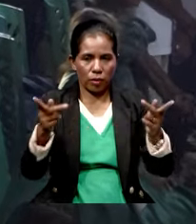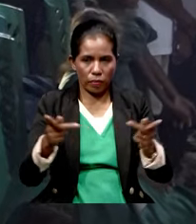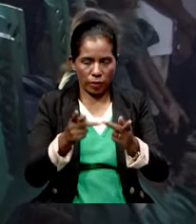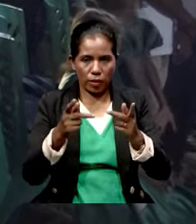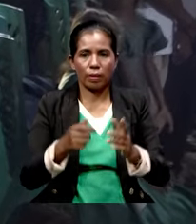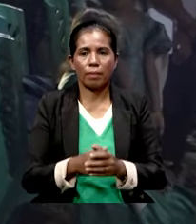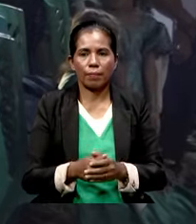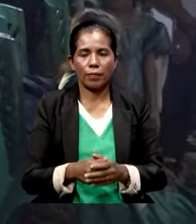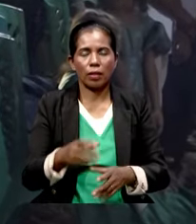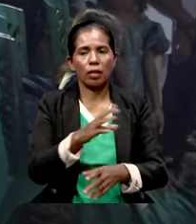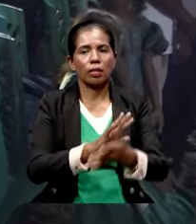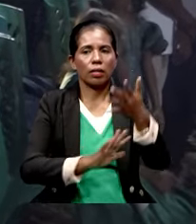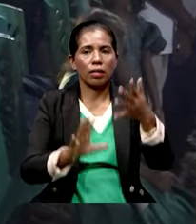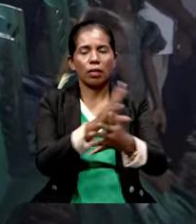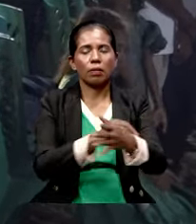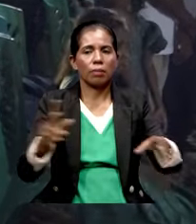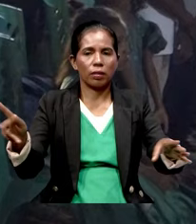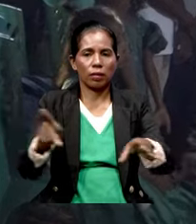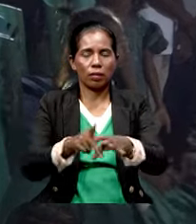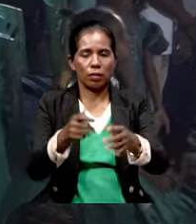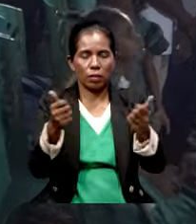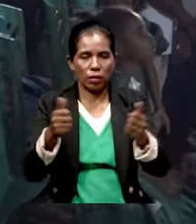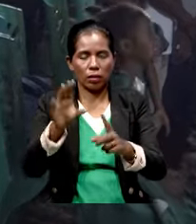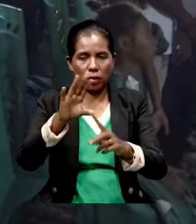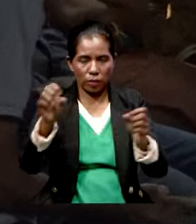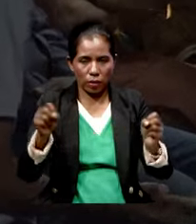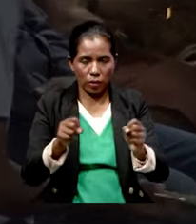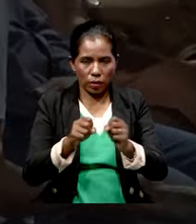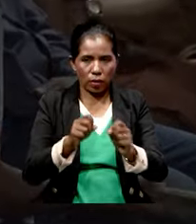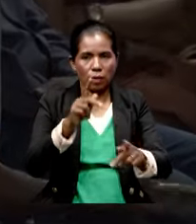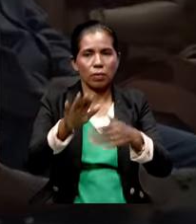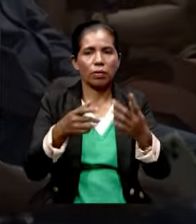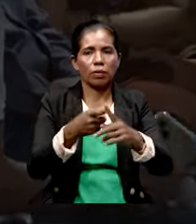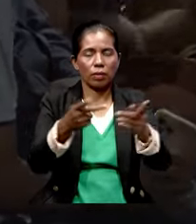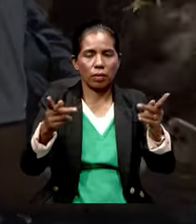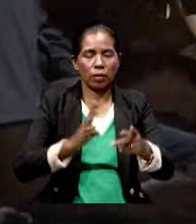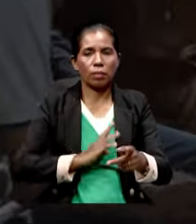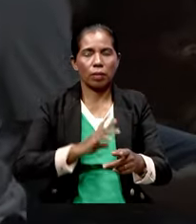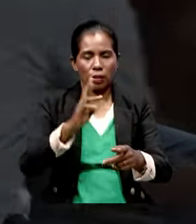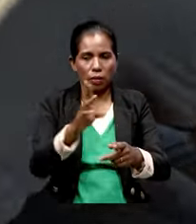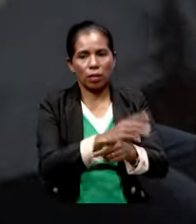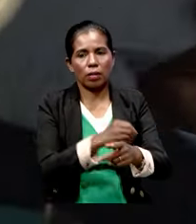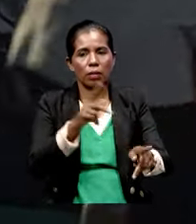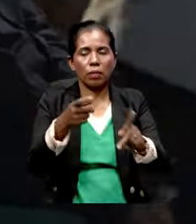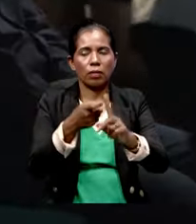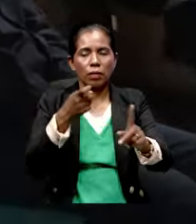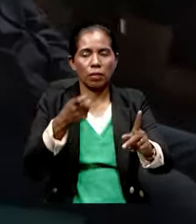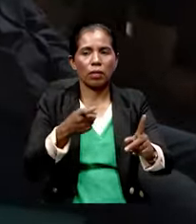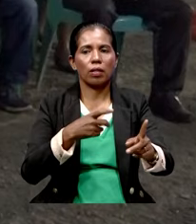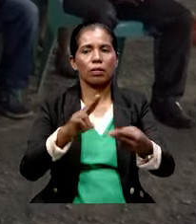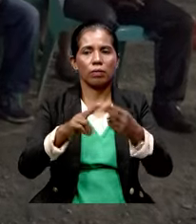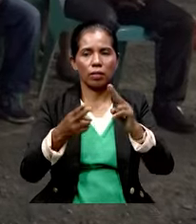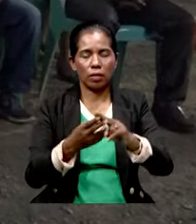selebrasaun misa padroeru ne participa husi autorare lokal sarani sira husi bairu Becora Centro sarani husi bairu Vizinyu